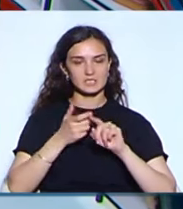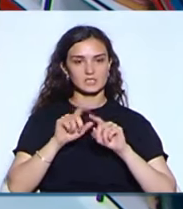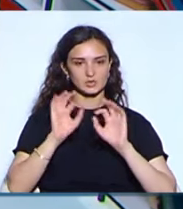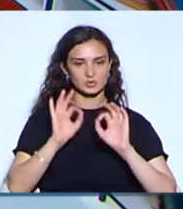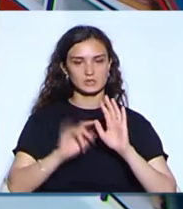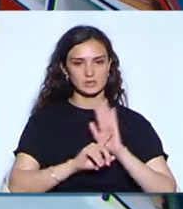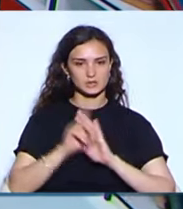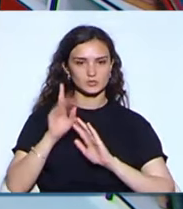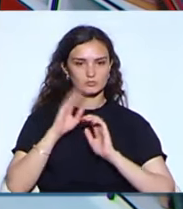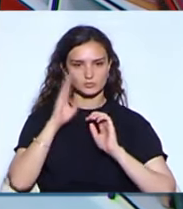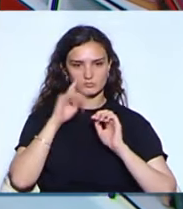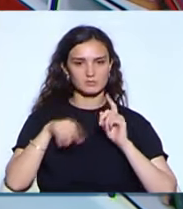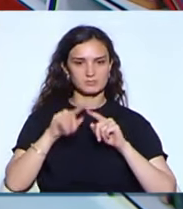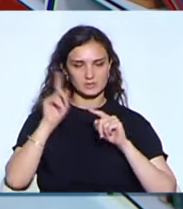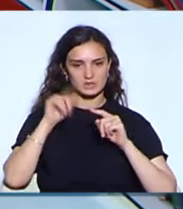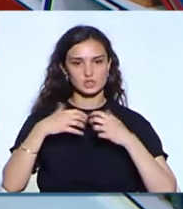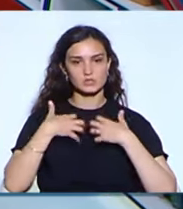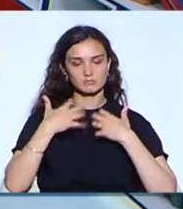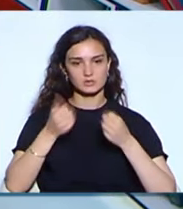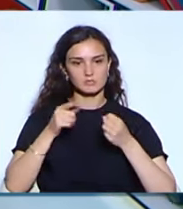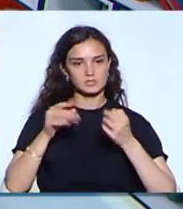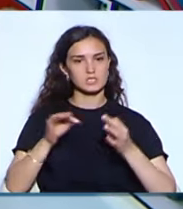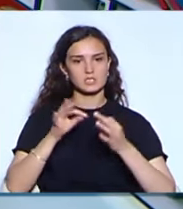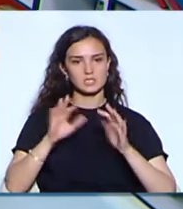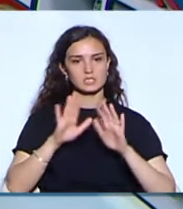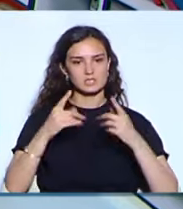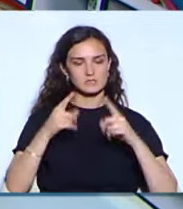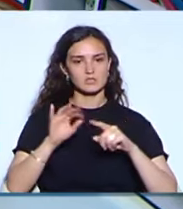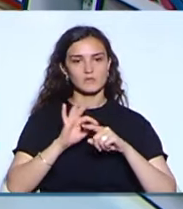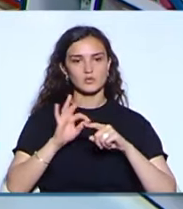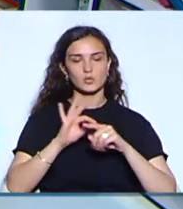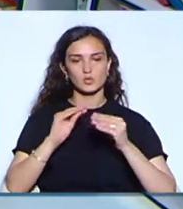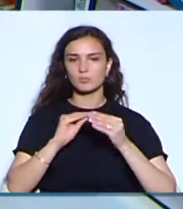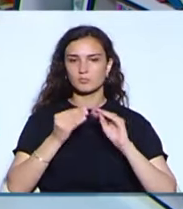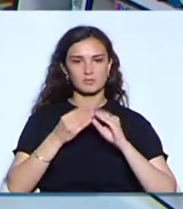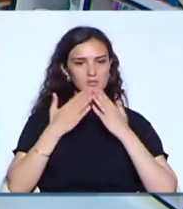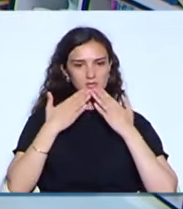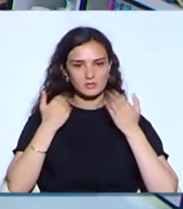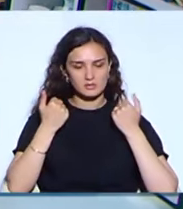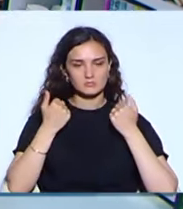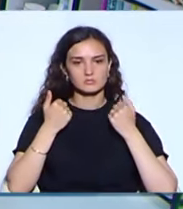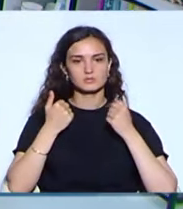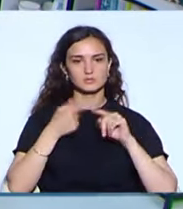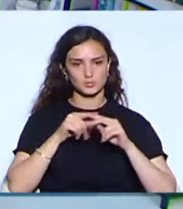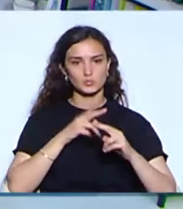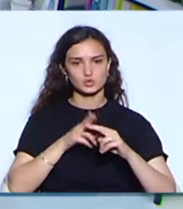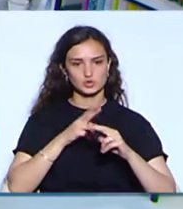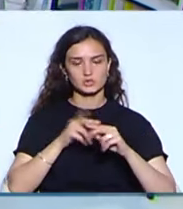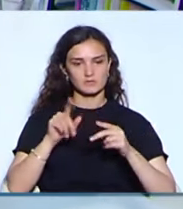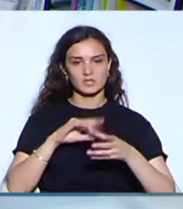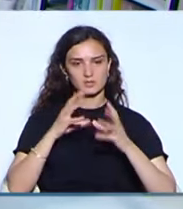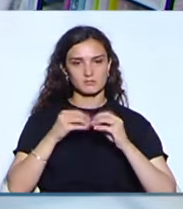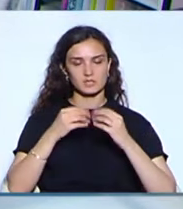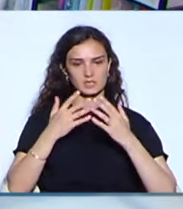სწორად დაიწყო მშობელმა, რომ იცით, ჯანმრთელია, მას არანაირი სხვა ნევროლოგიური პრობლემა არ აქვს, უშლის კი ეს